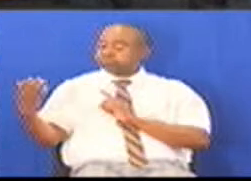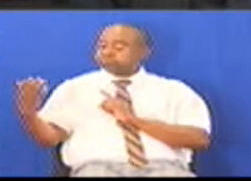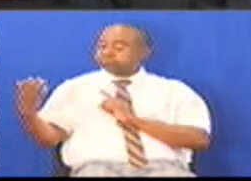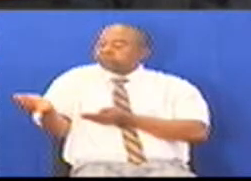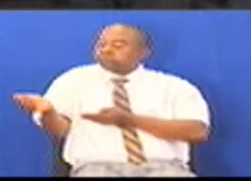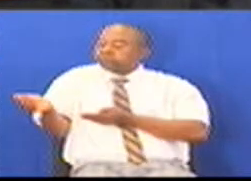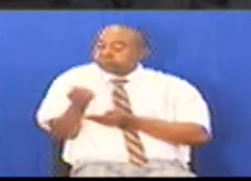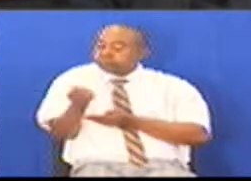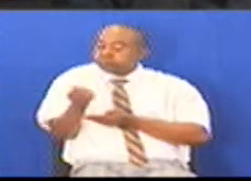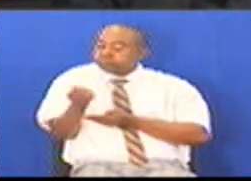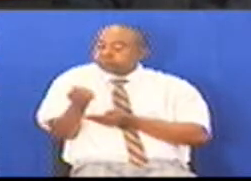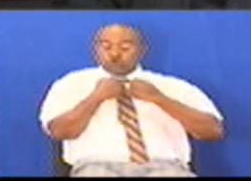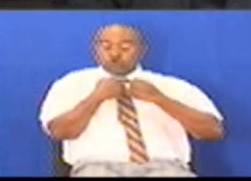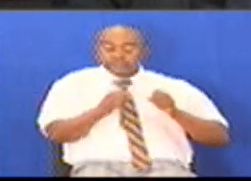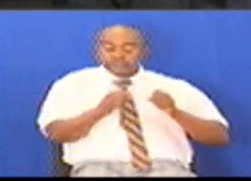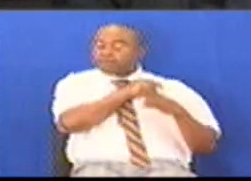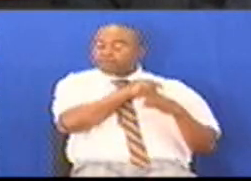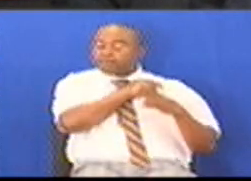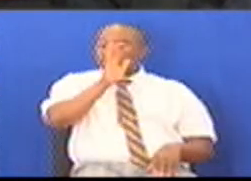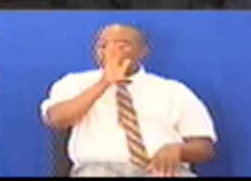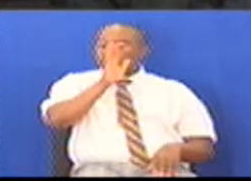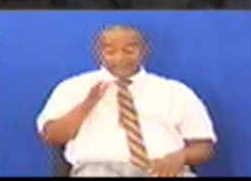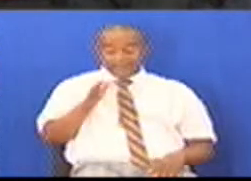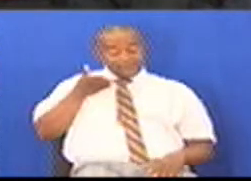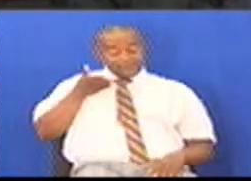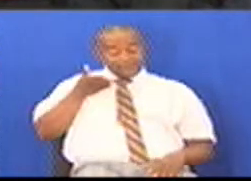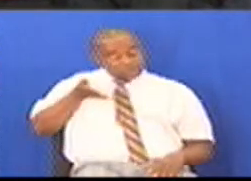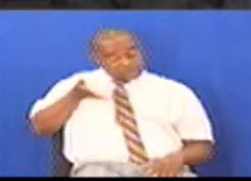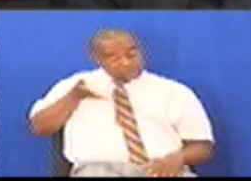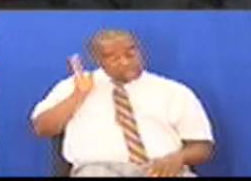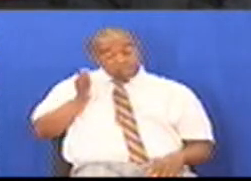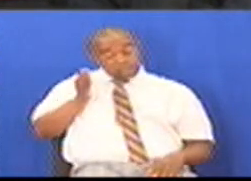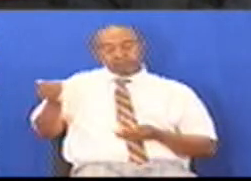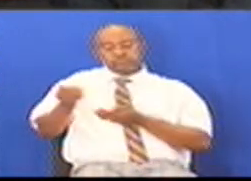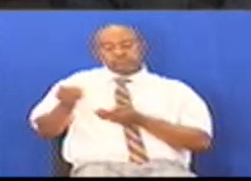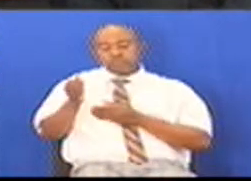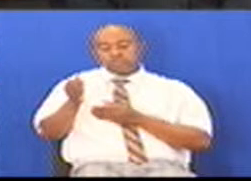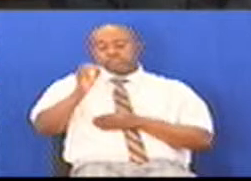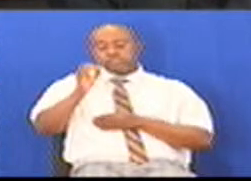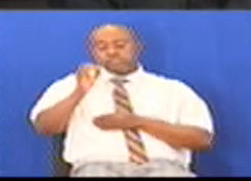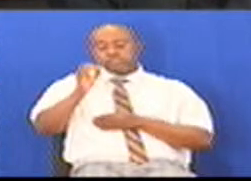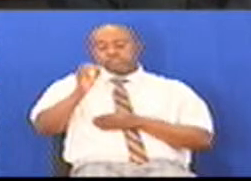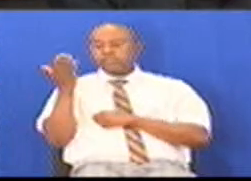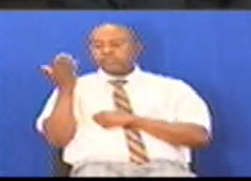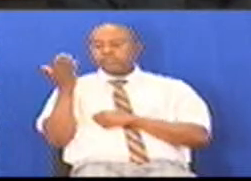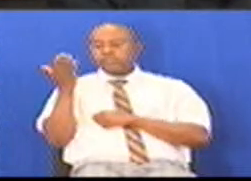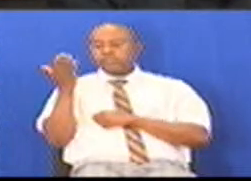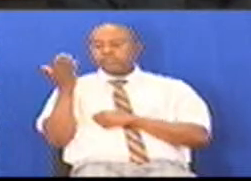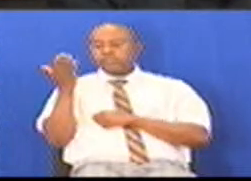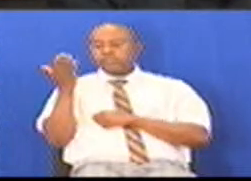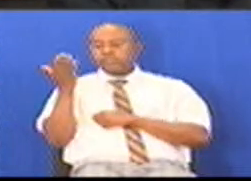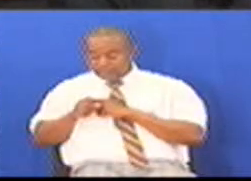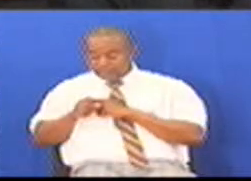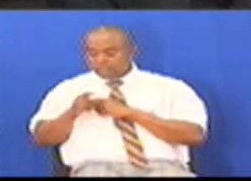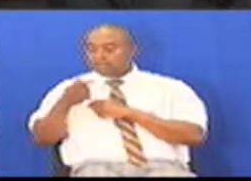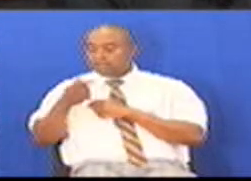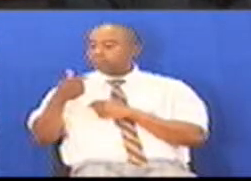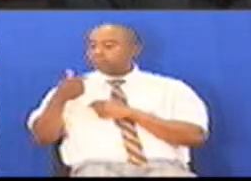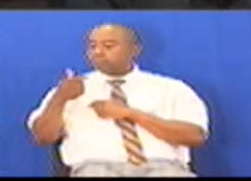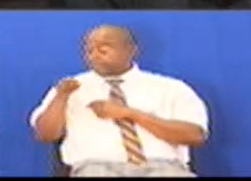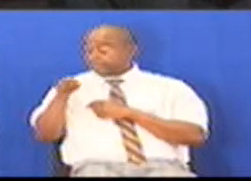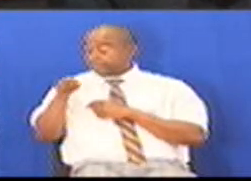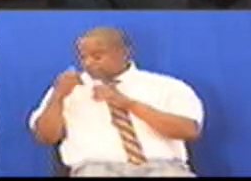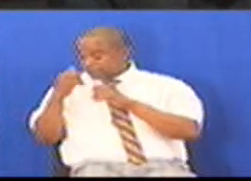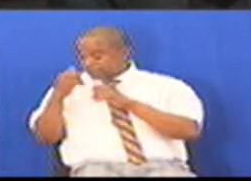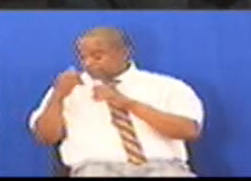majukumu yake, na serikali imekuwa ikikusanya kodi, mchango wa 15% na michango mingine mbalimbali. Kamati ingependa kujua lengo